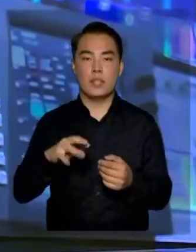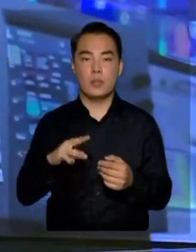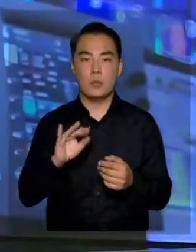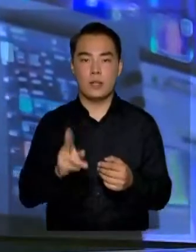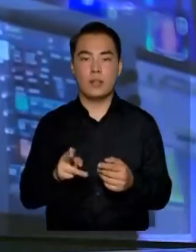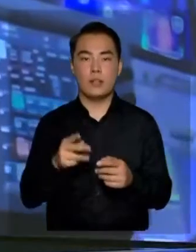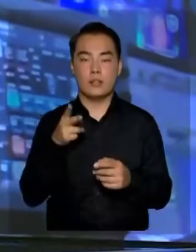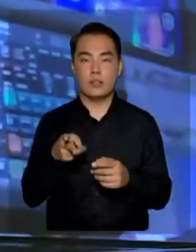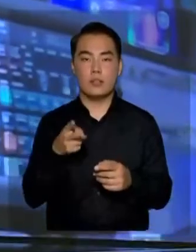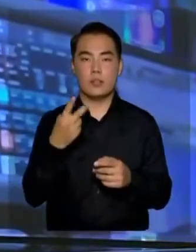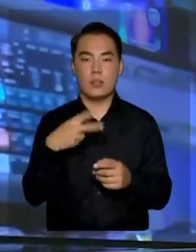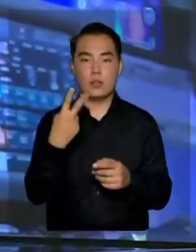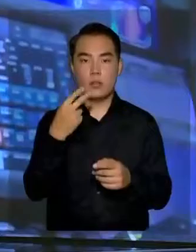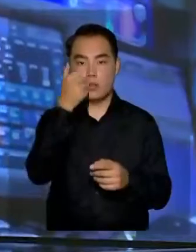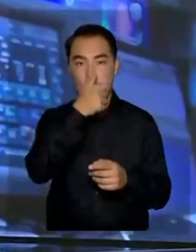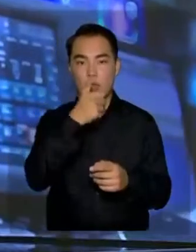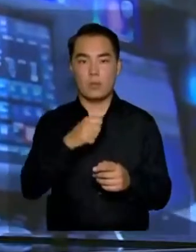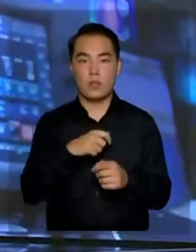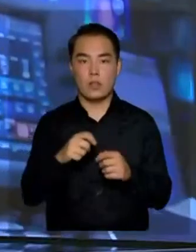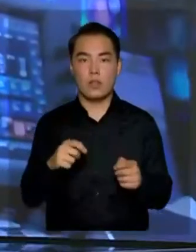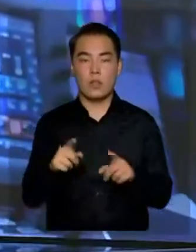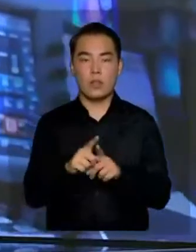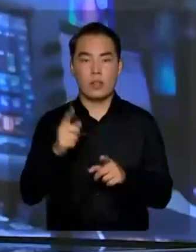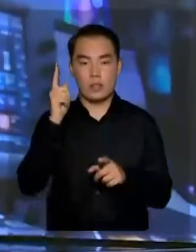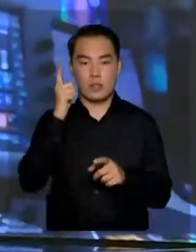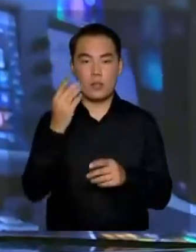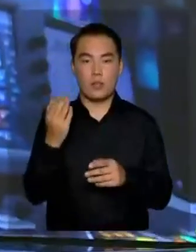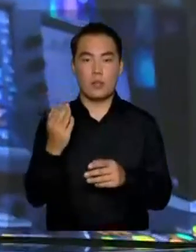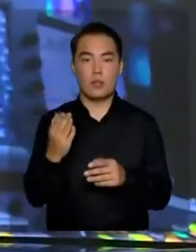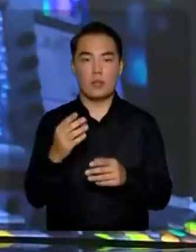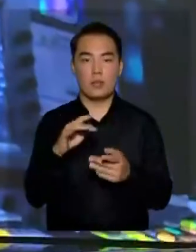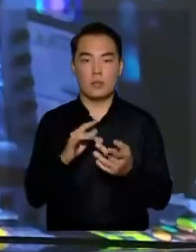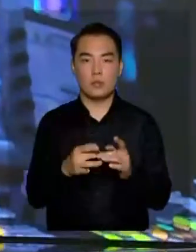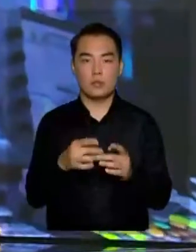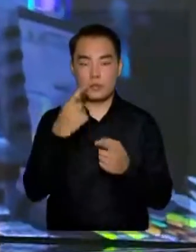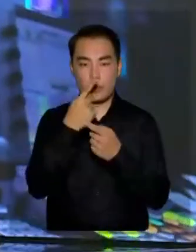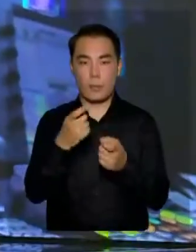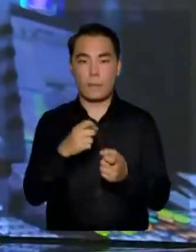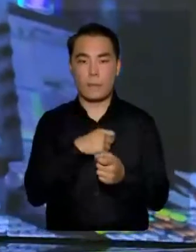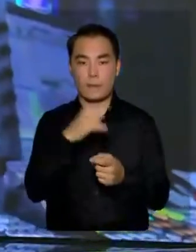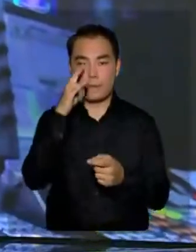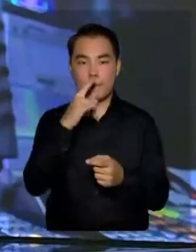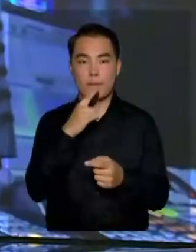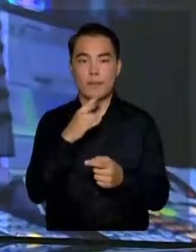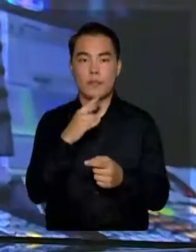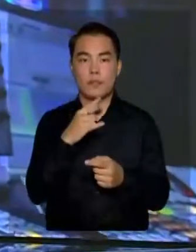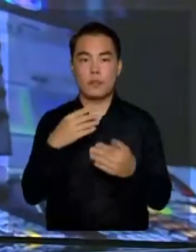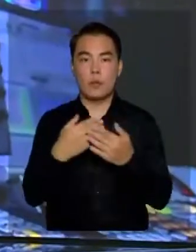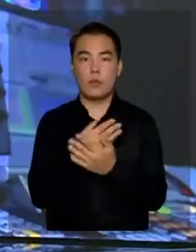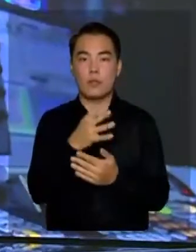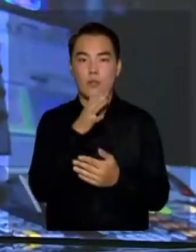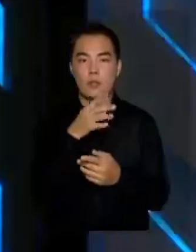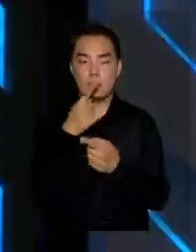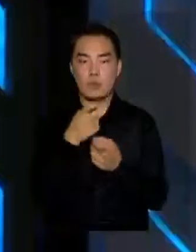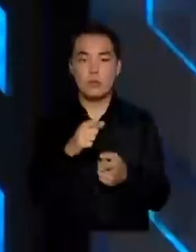апталығында айтылды. Әлемге кеңінен танылған әлеуметтік желінің Қазақстанға келетіні туралы ақпаратты осыған дейін жаңа уақыттың шығарылымында